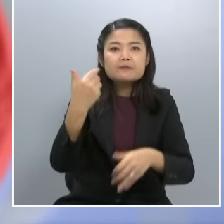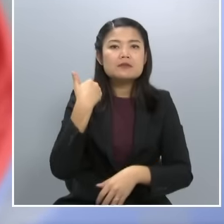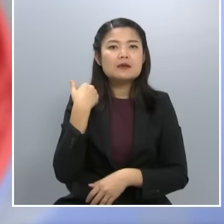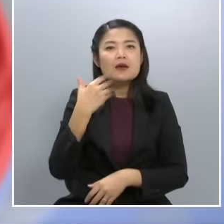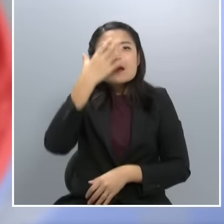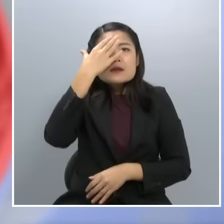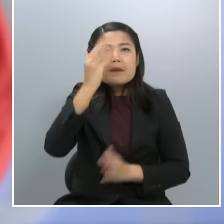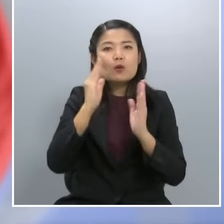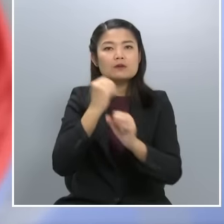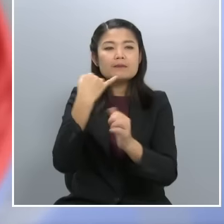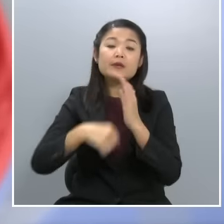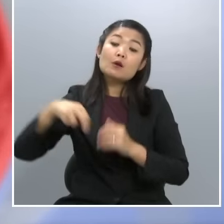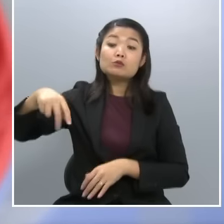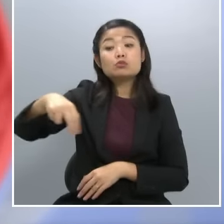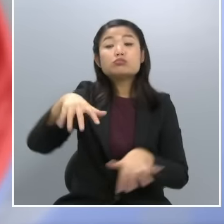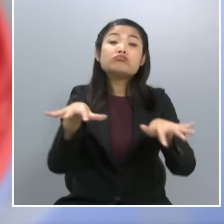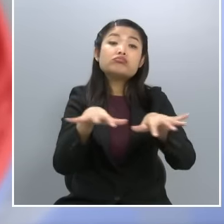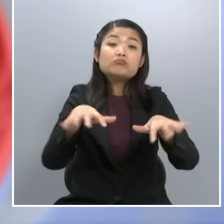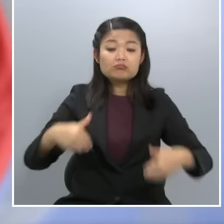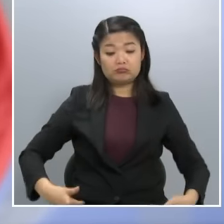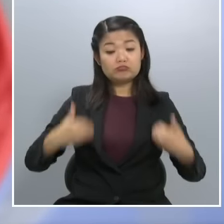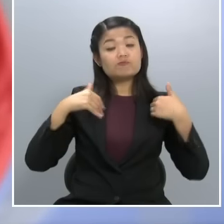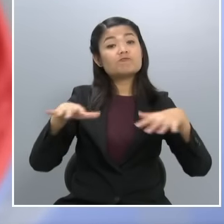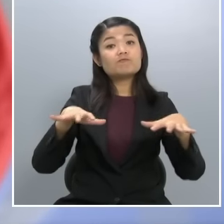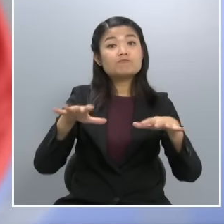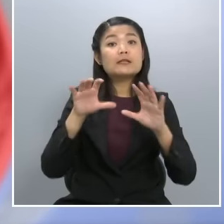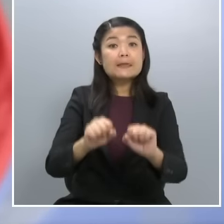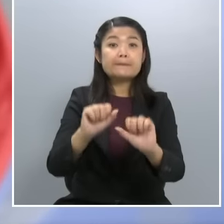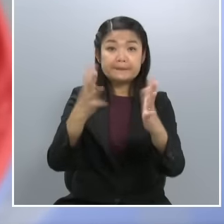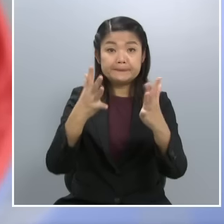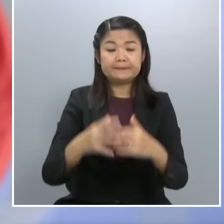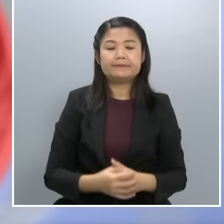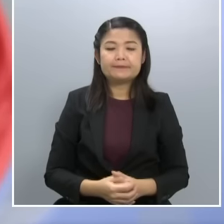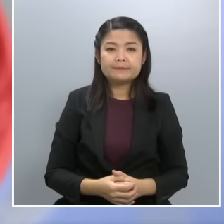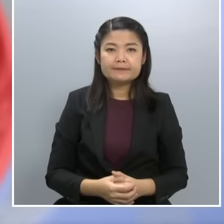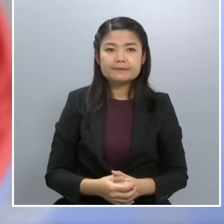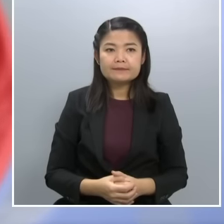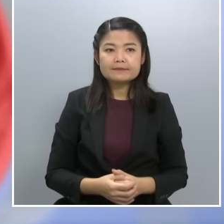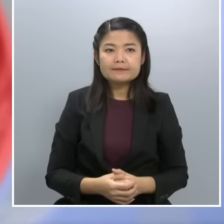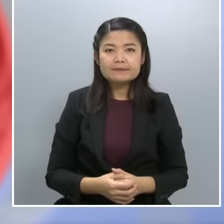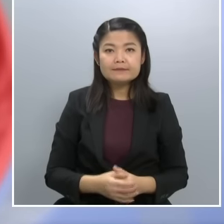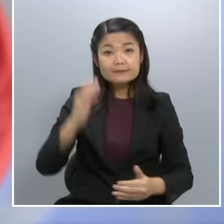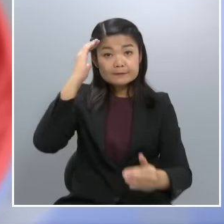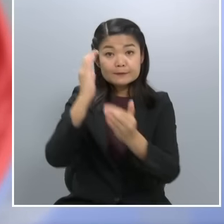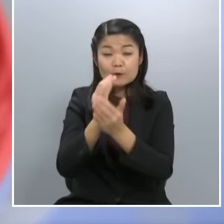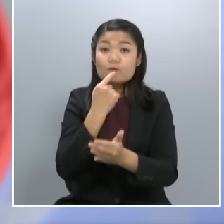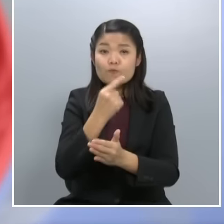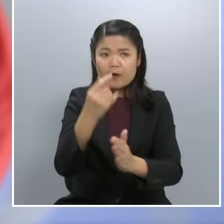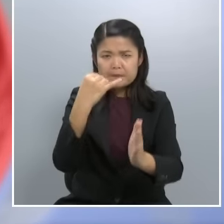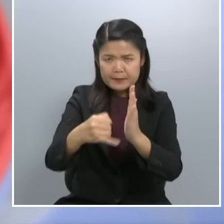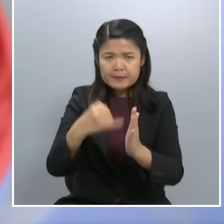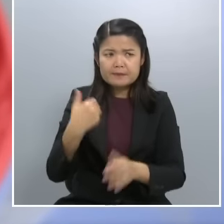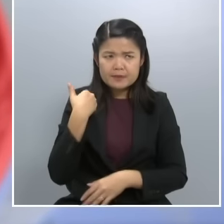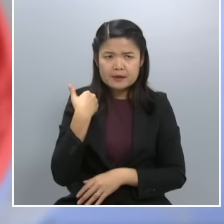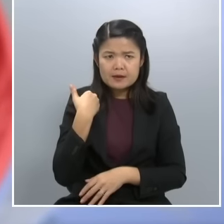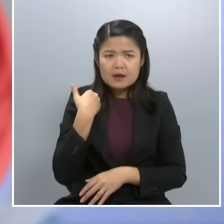ไอ้คนที่ทำตอนนี้มันยังเดินอยู่อือใช่ค่ะนี่นะฮะคือตอนแรกเหมือนกับตำรวจแจ้งข้อกล่าวหาสักอย่างนะแล้วก็อยู่